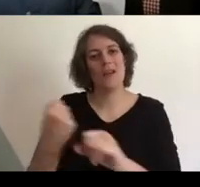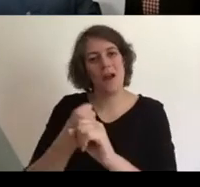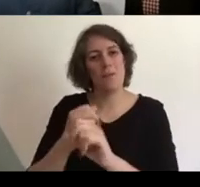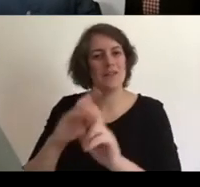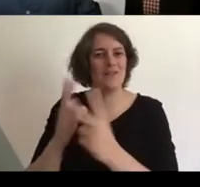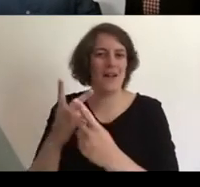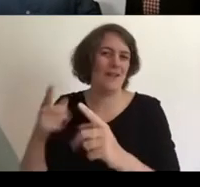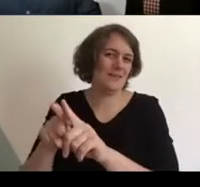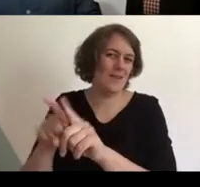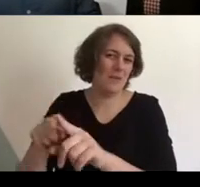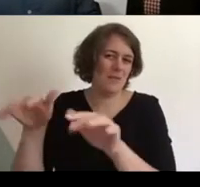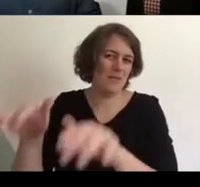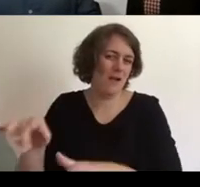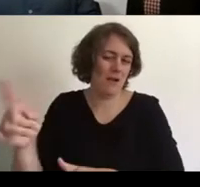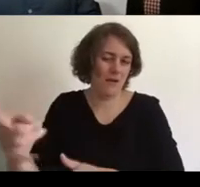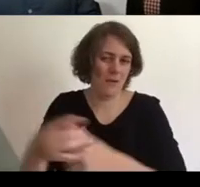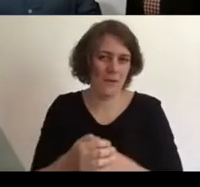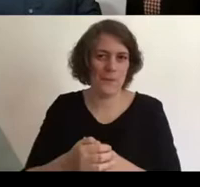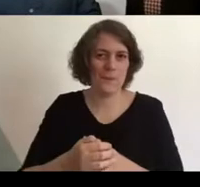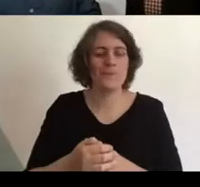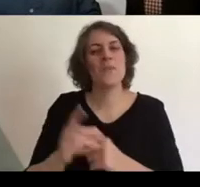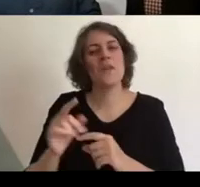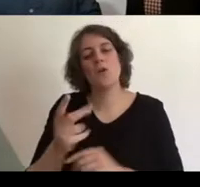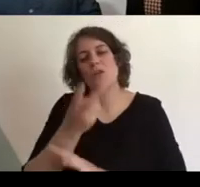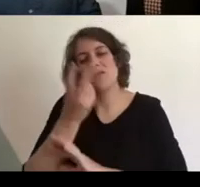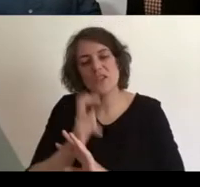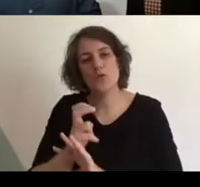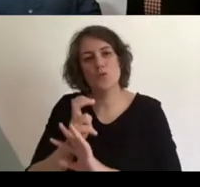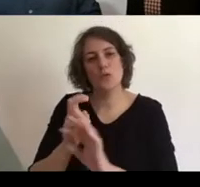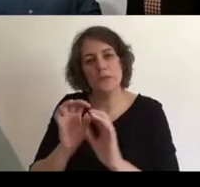diesen Ebenen, um eben so weit wie